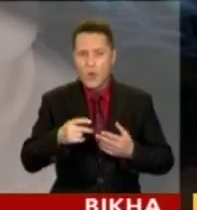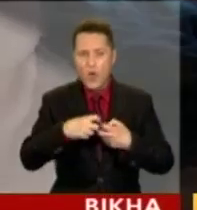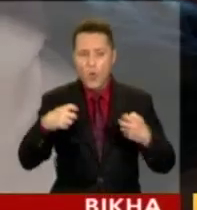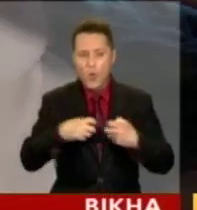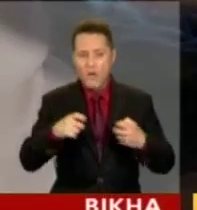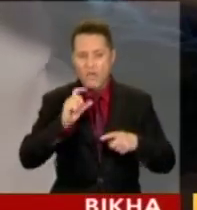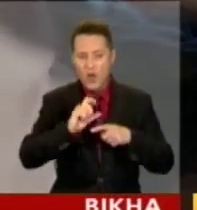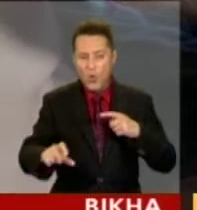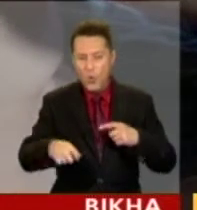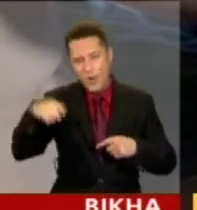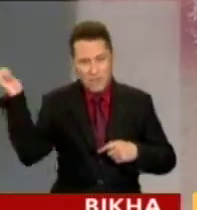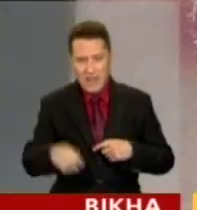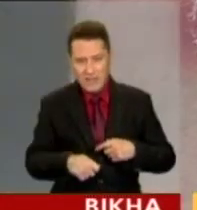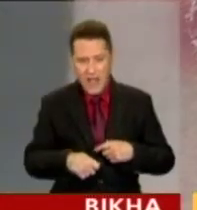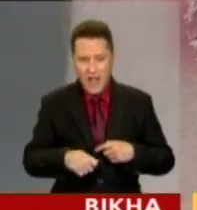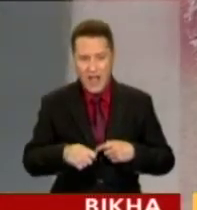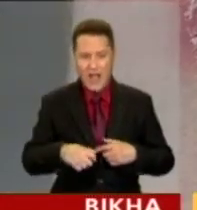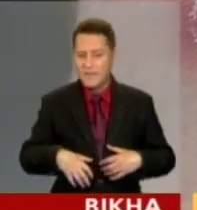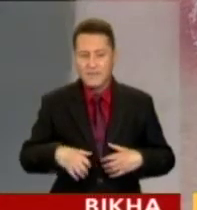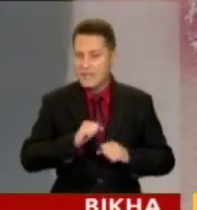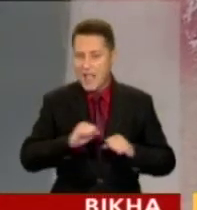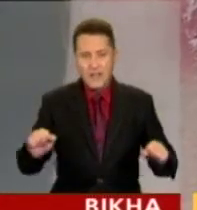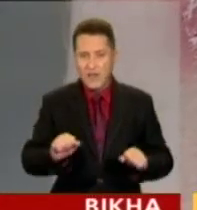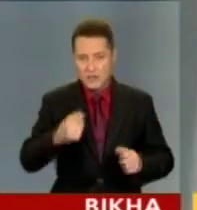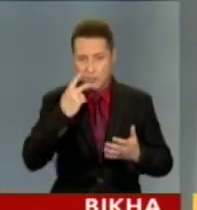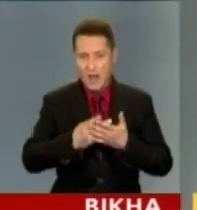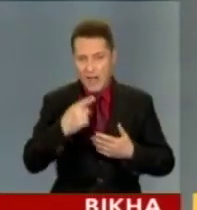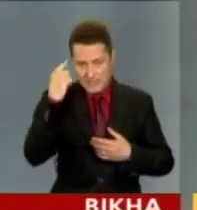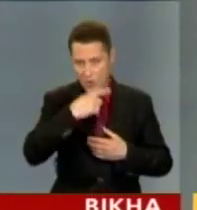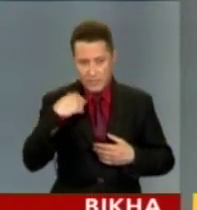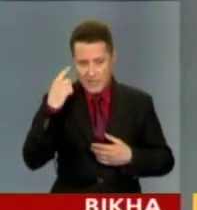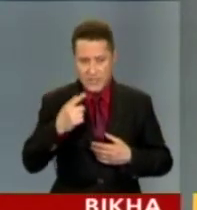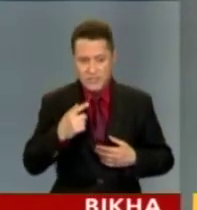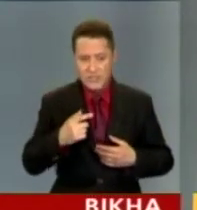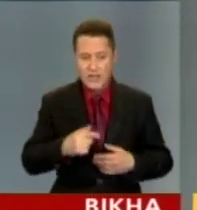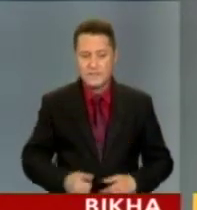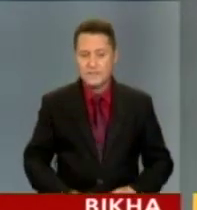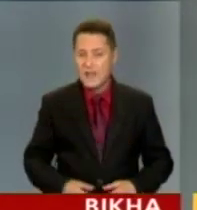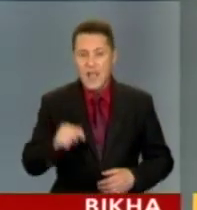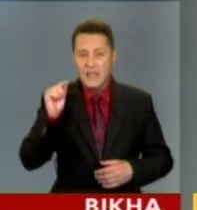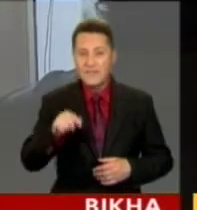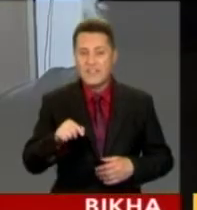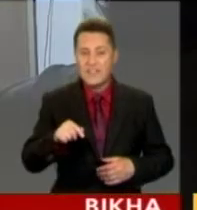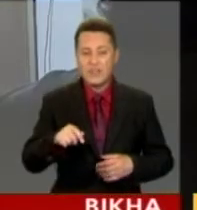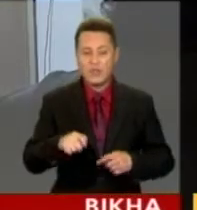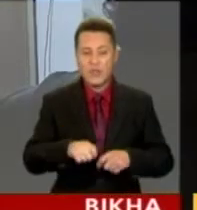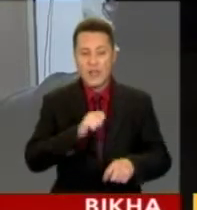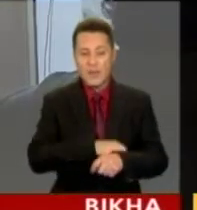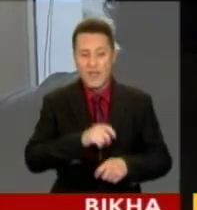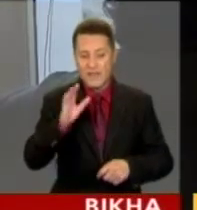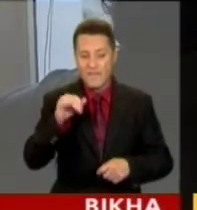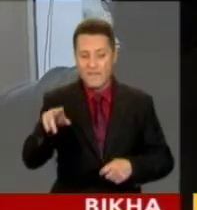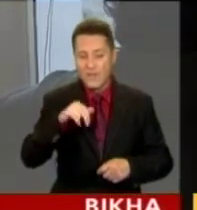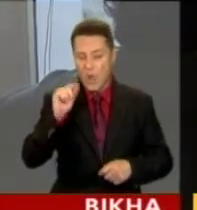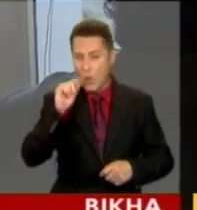та батога і не наважується показати обличчя. Страх за власне життя не покидає і за тисячу кілометрів від рідного Луганська. Прикладом б'ється,